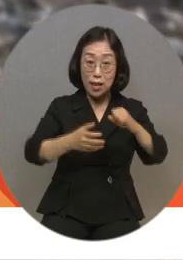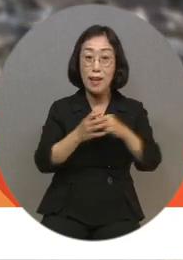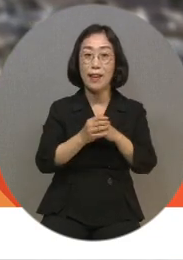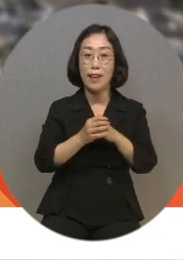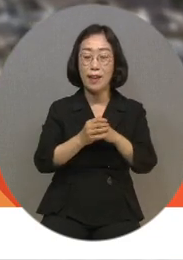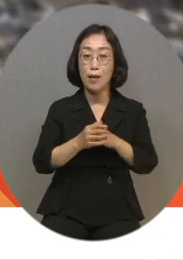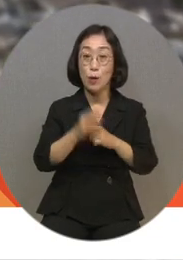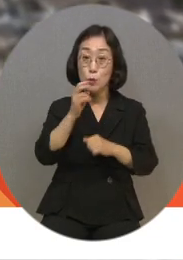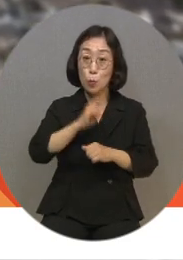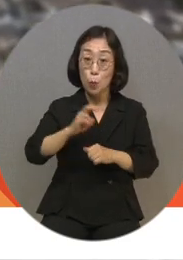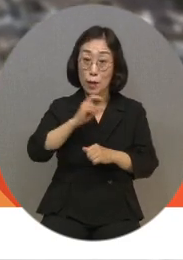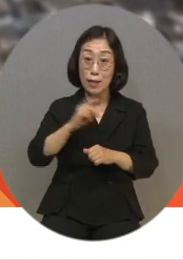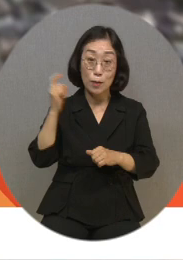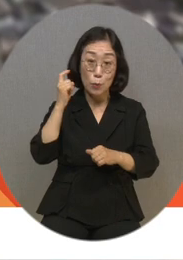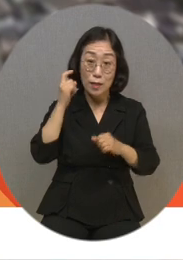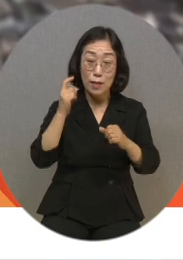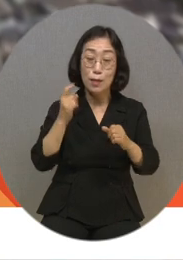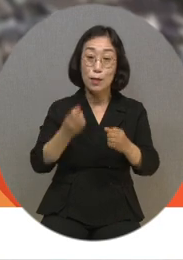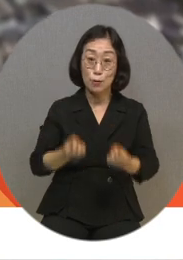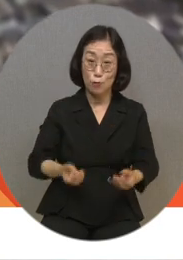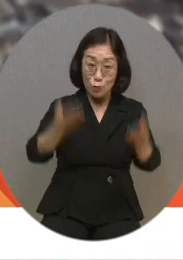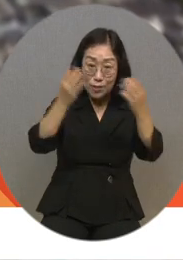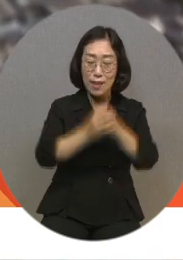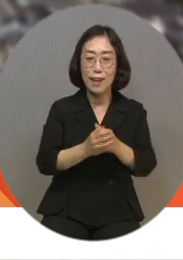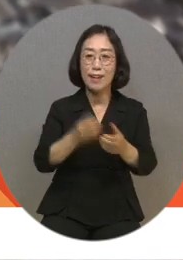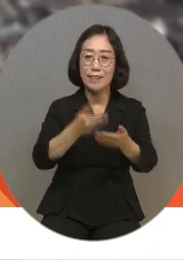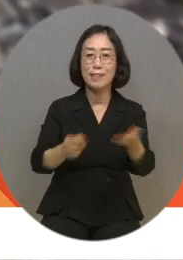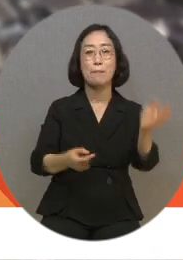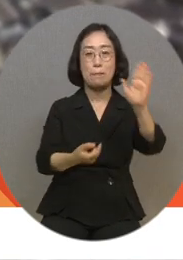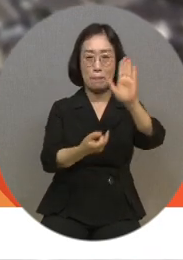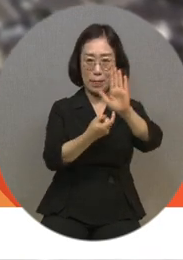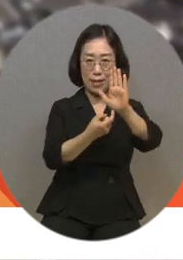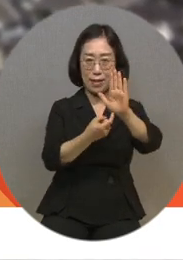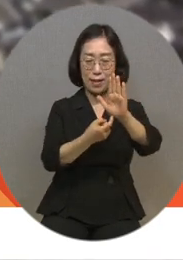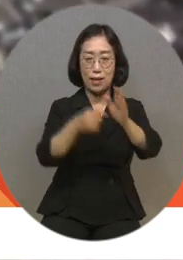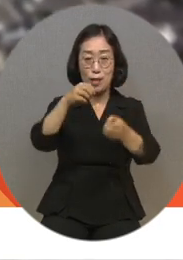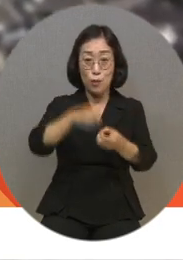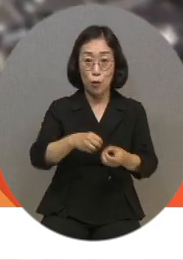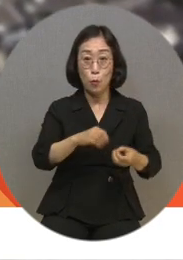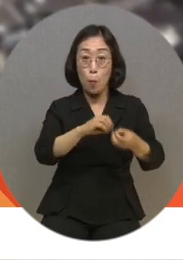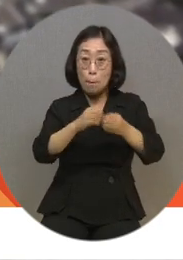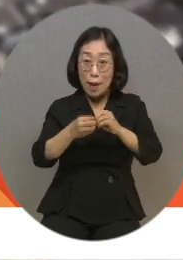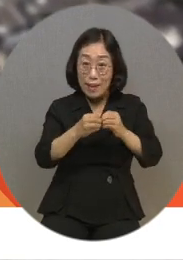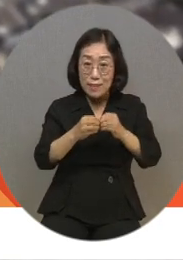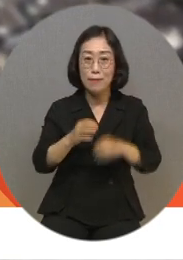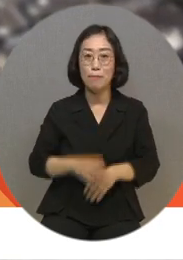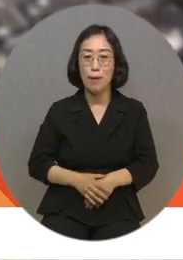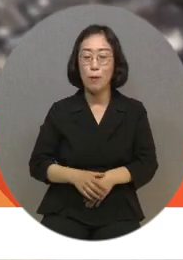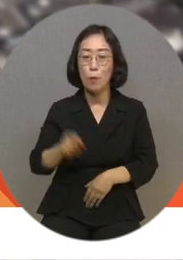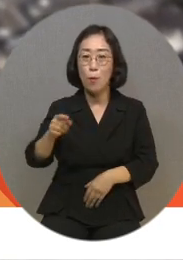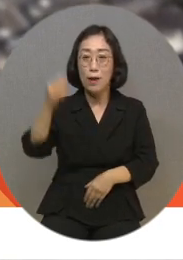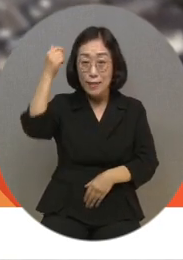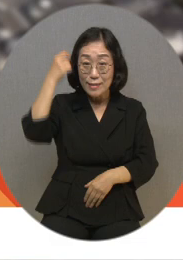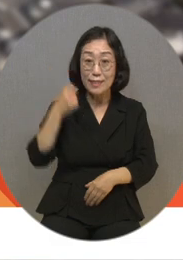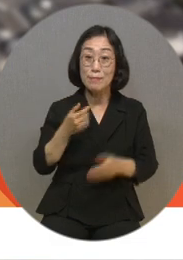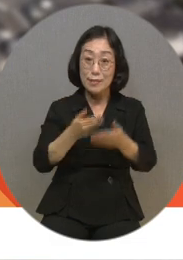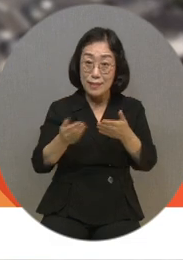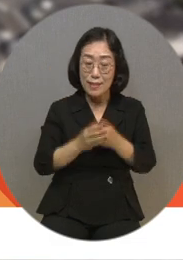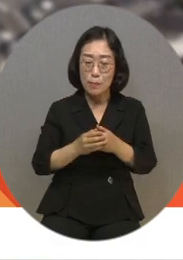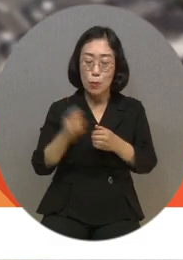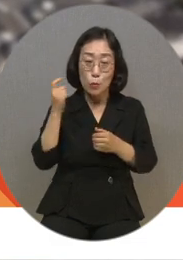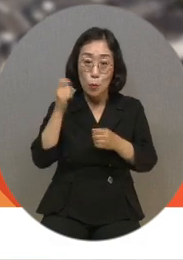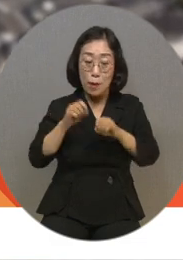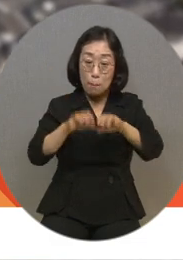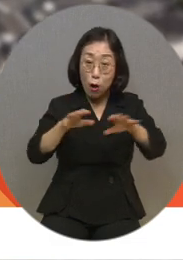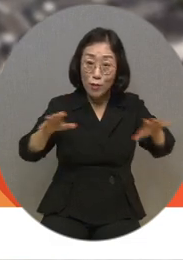포스터가 공개됐습니다 포스터는 한국의 전통 매듭과 문양을 사용해 우리 소리가 널리 퍼져나가는